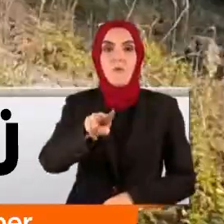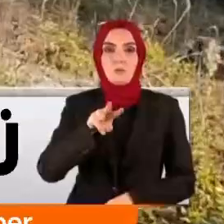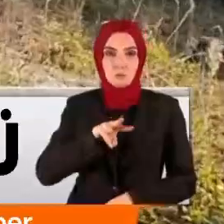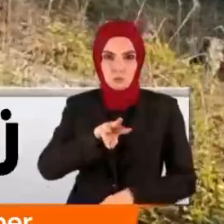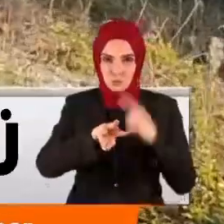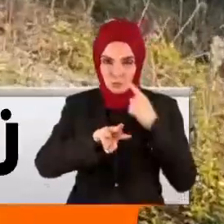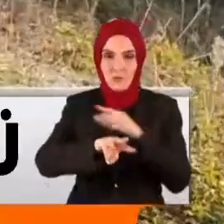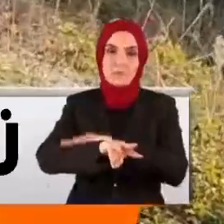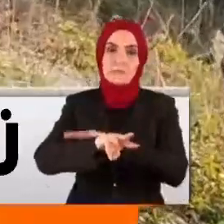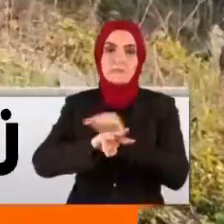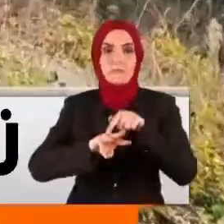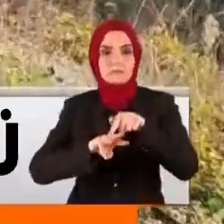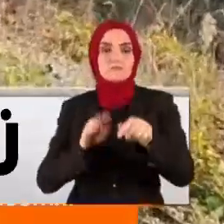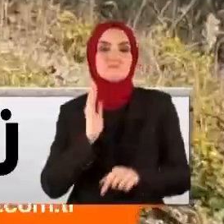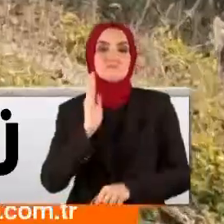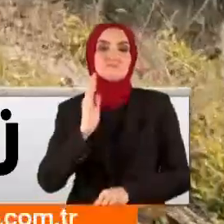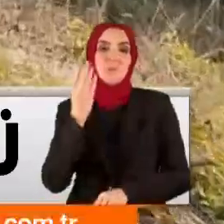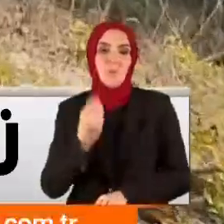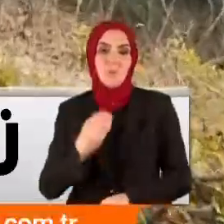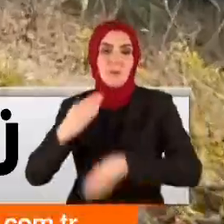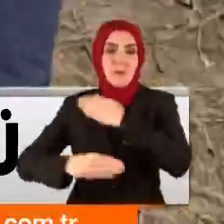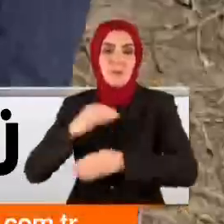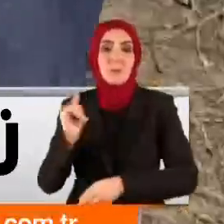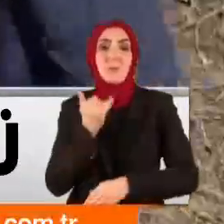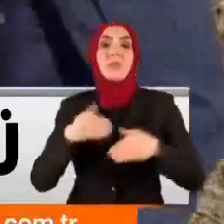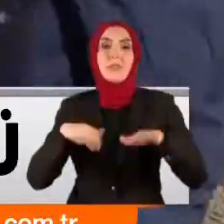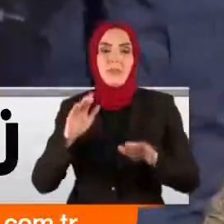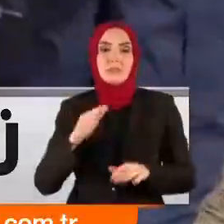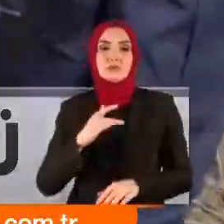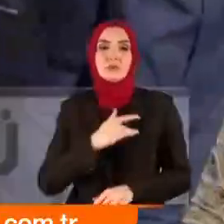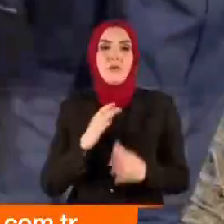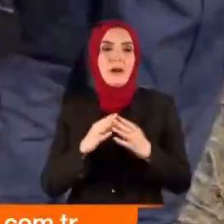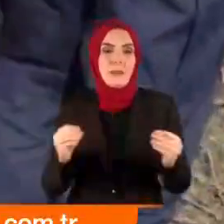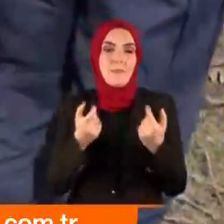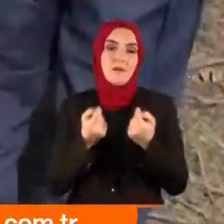takla atmaması can kaybının artmasının önüne geçmişti.